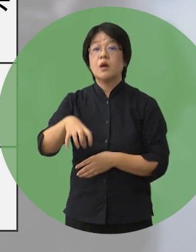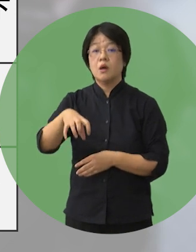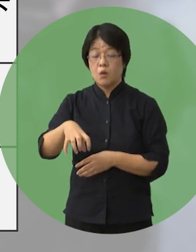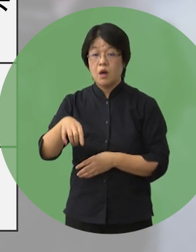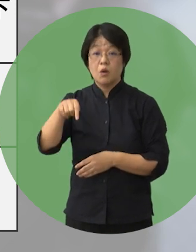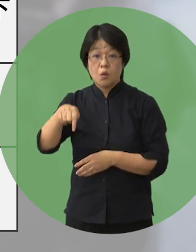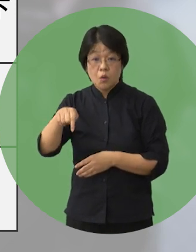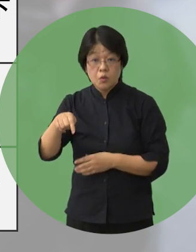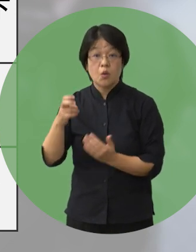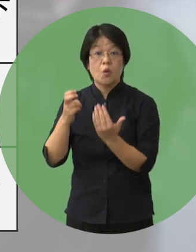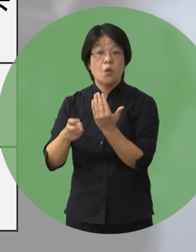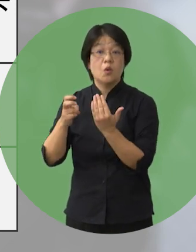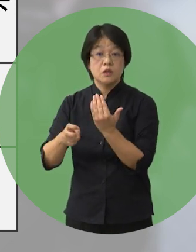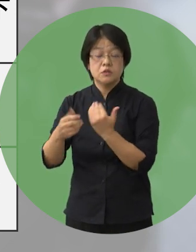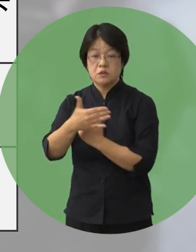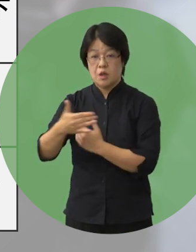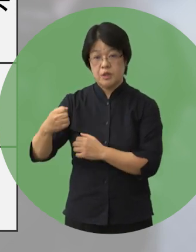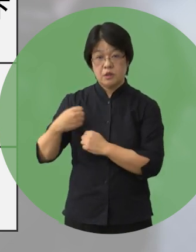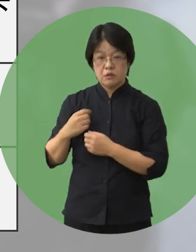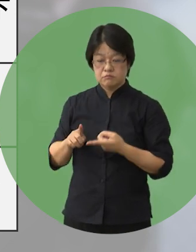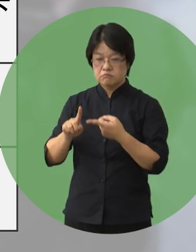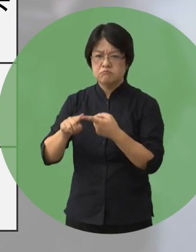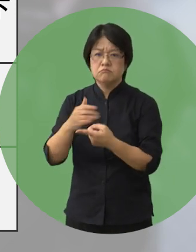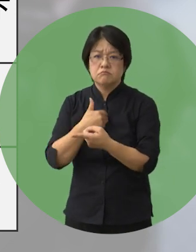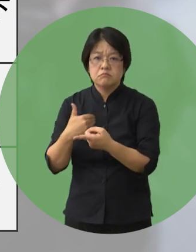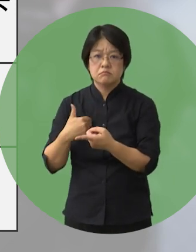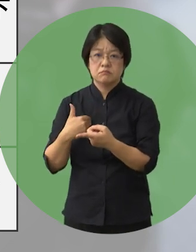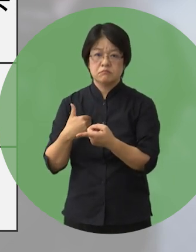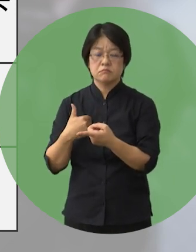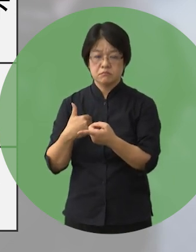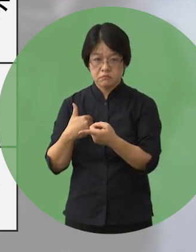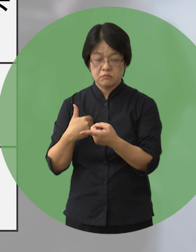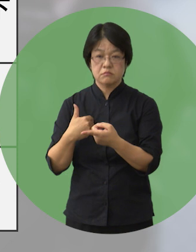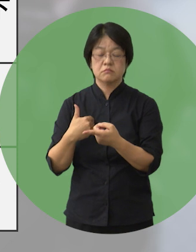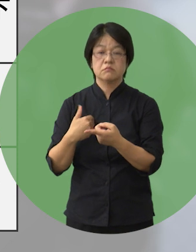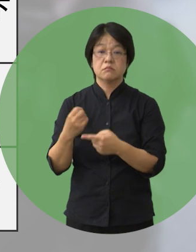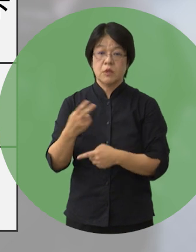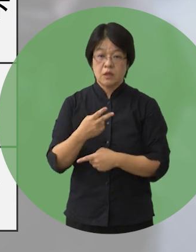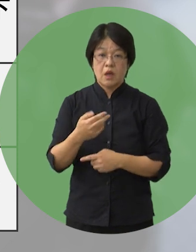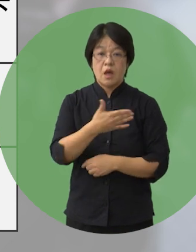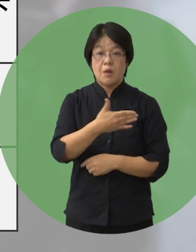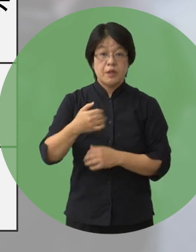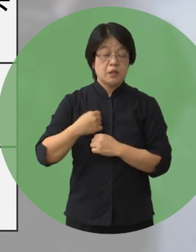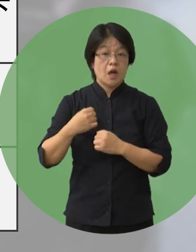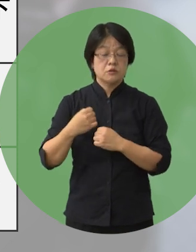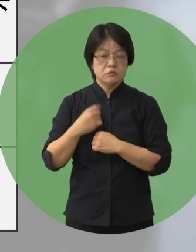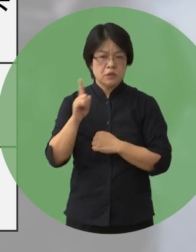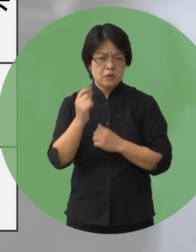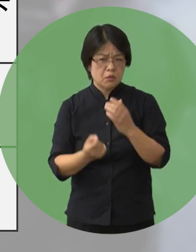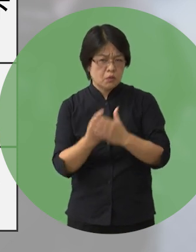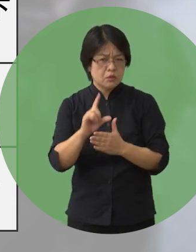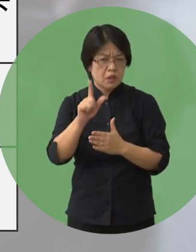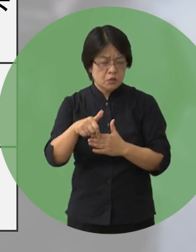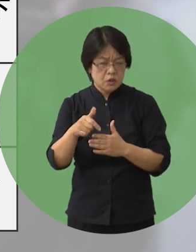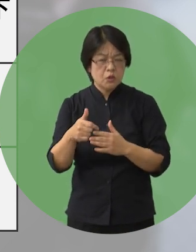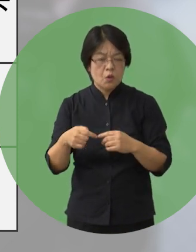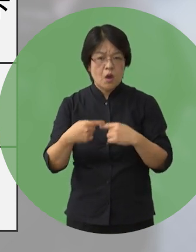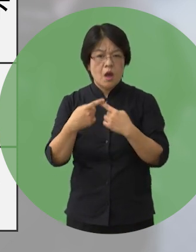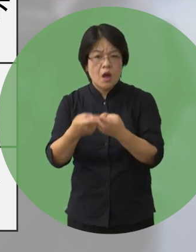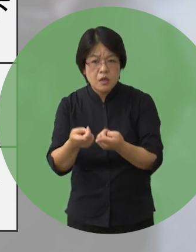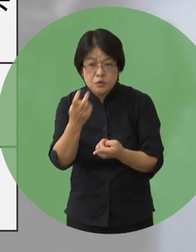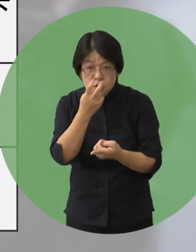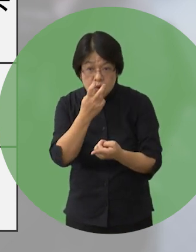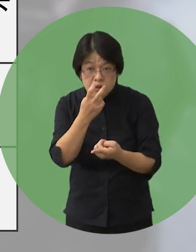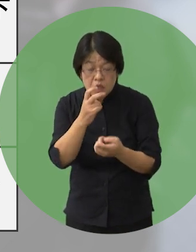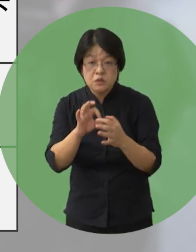の法律を米軍にも適用させています。また米軍基地への立ち入りについても、日米地位協